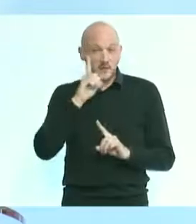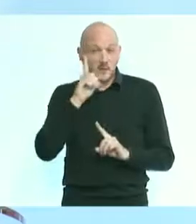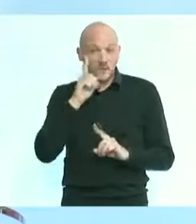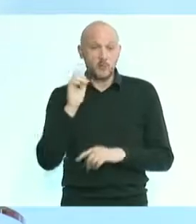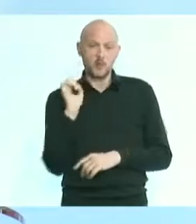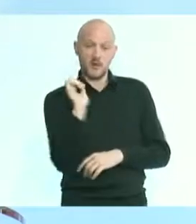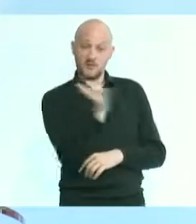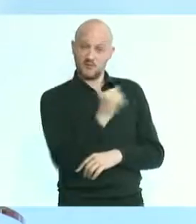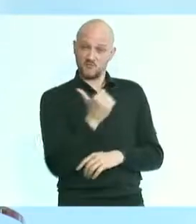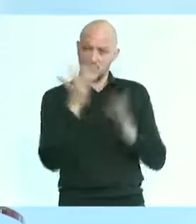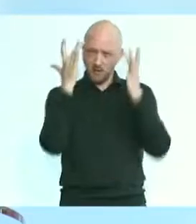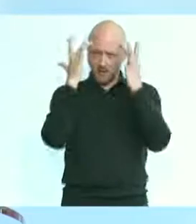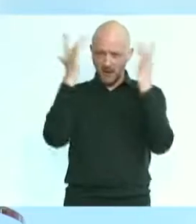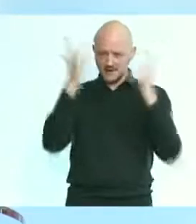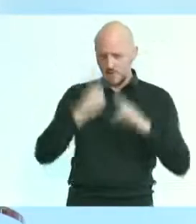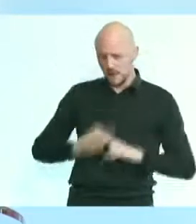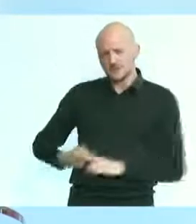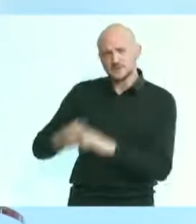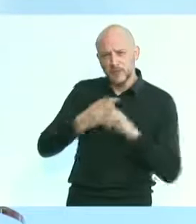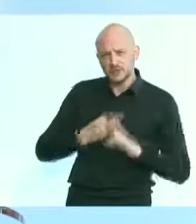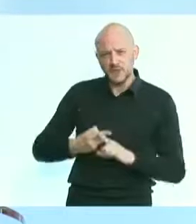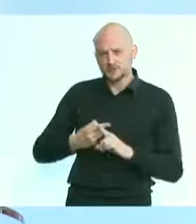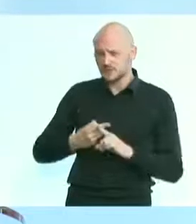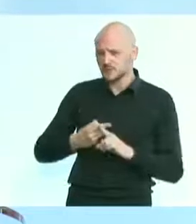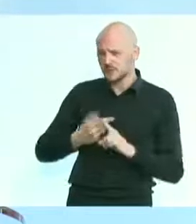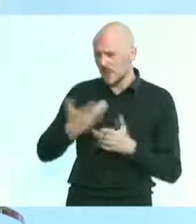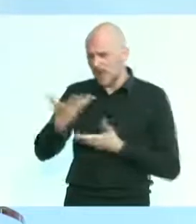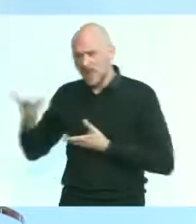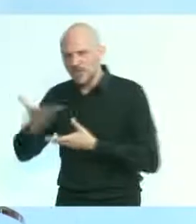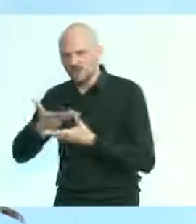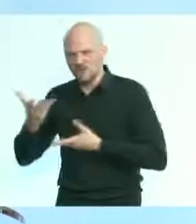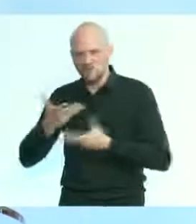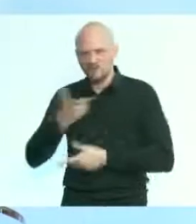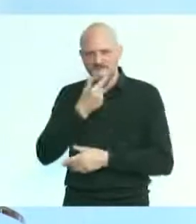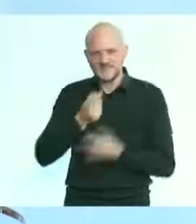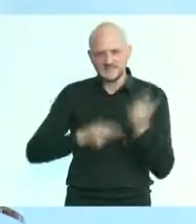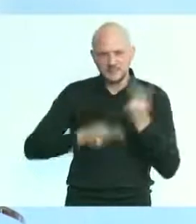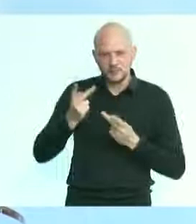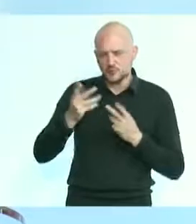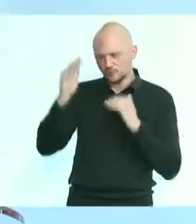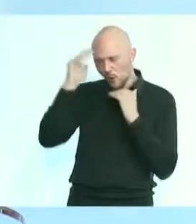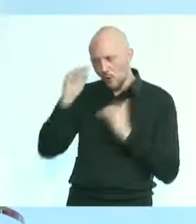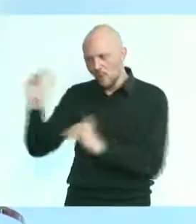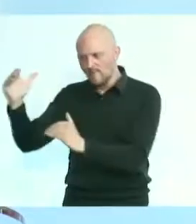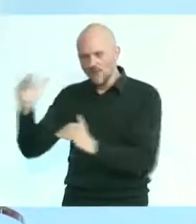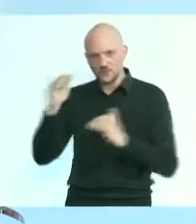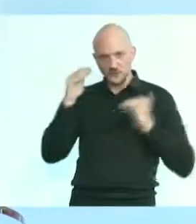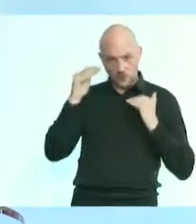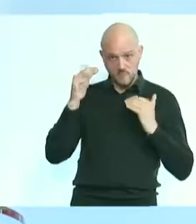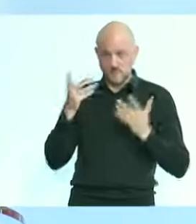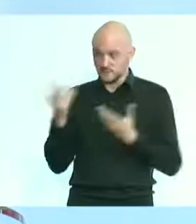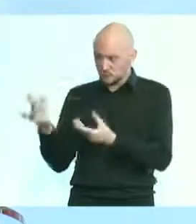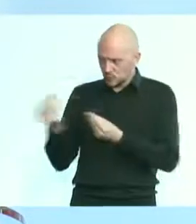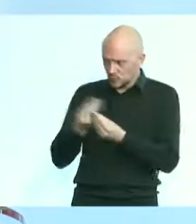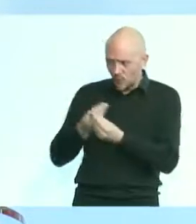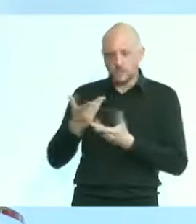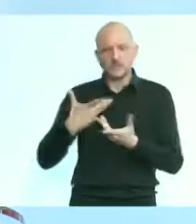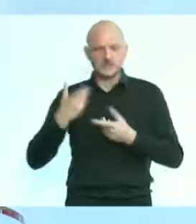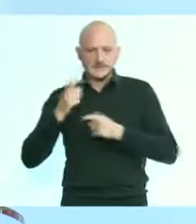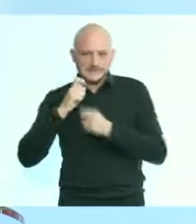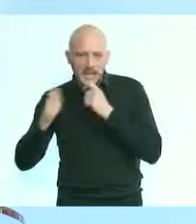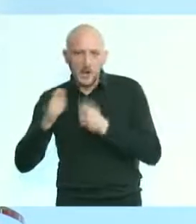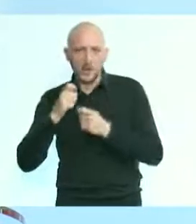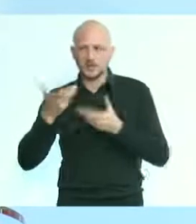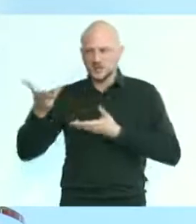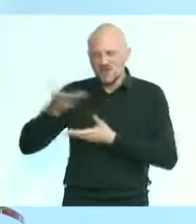manière partagée, ils vont se sentir en confiance, chacun va pouvoir trouver sa place dans le dialogue avec